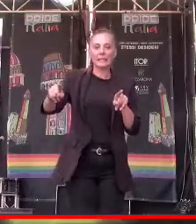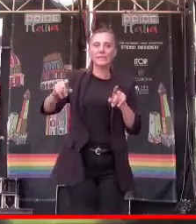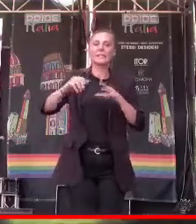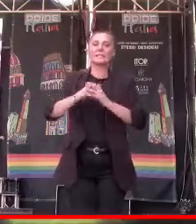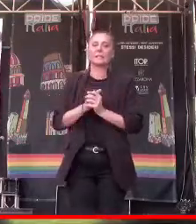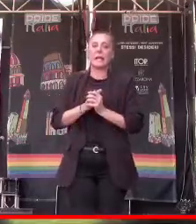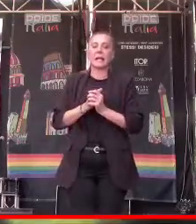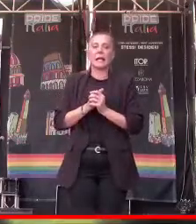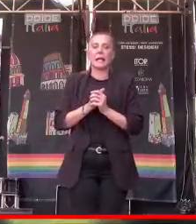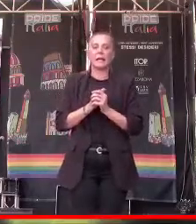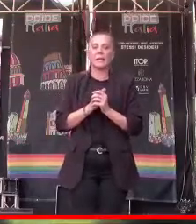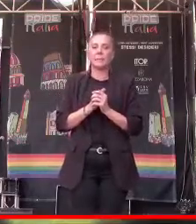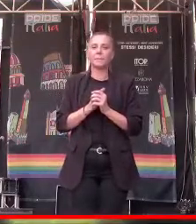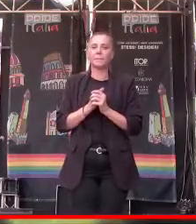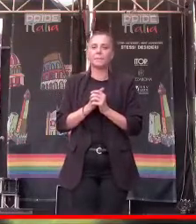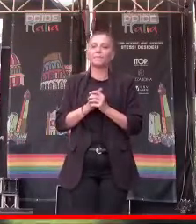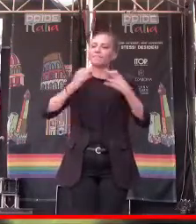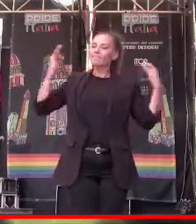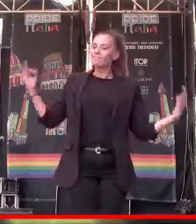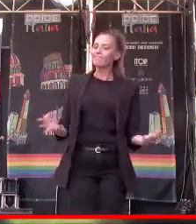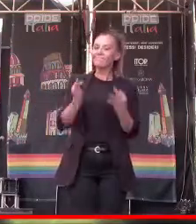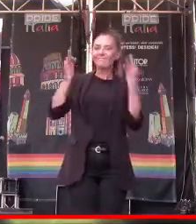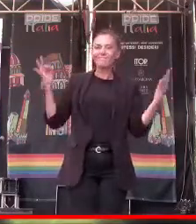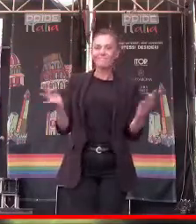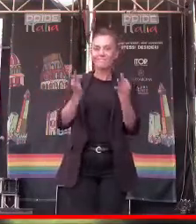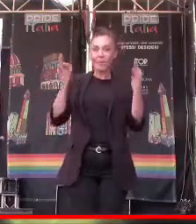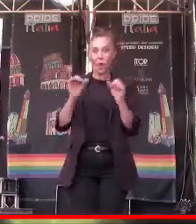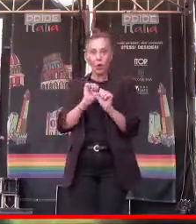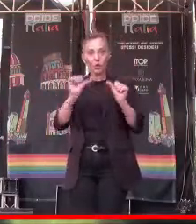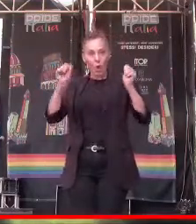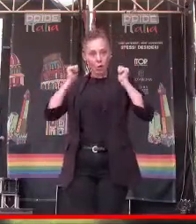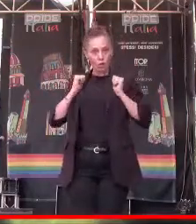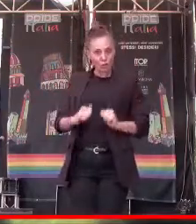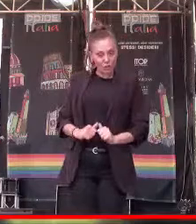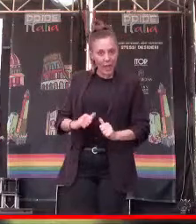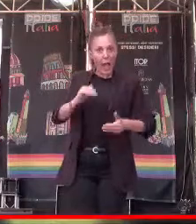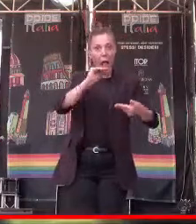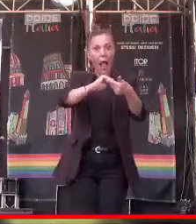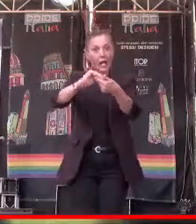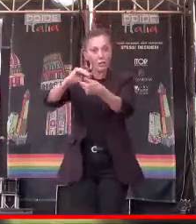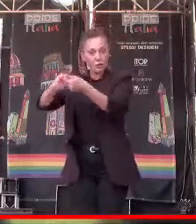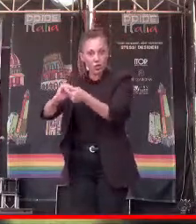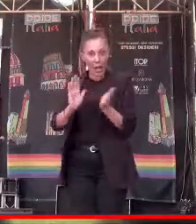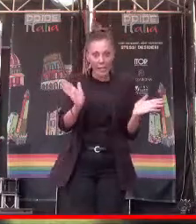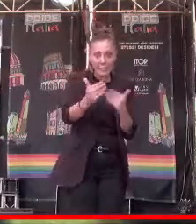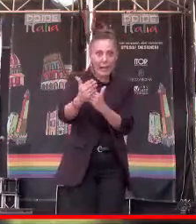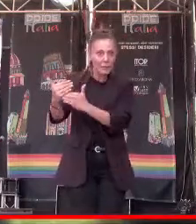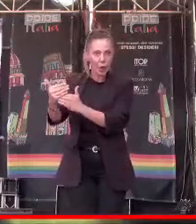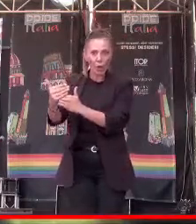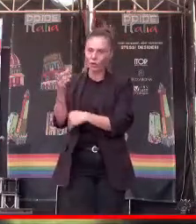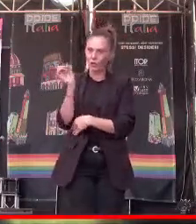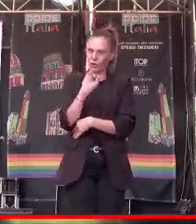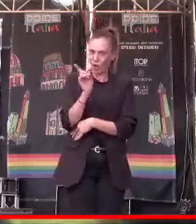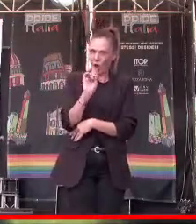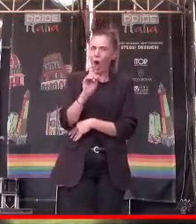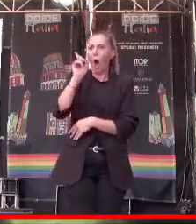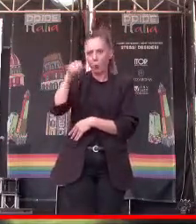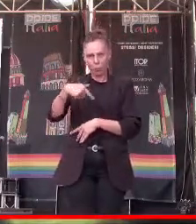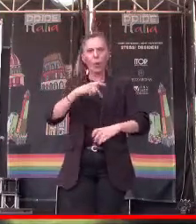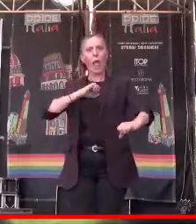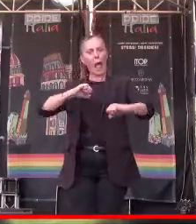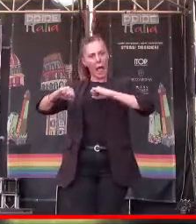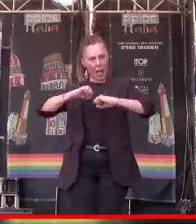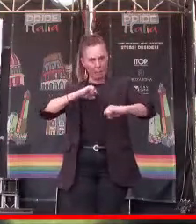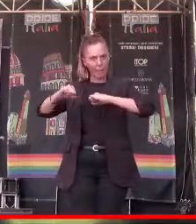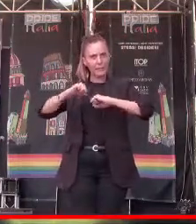e porta a passeggiare non solo cittadini, non solo le associazioni di settore, ma anche amministratori,